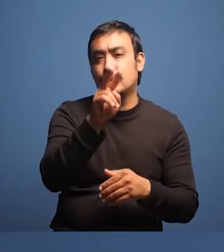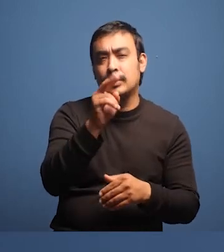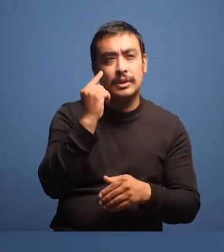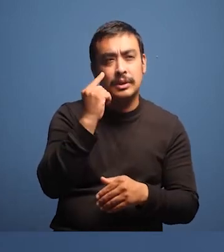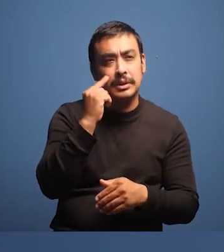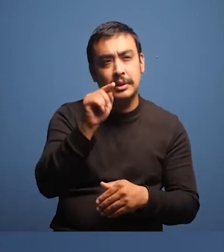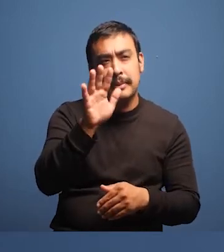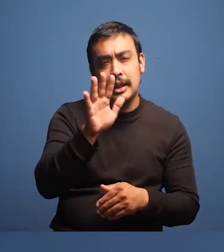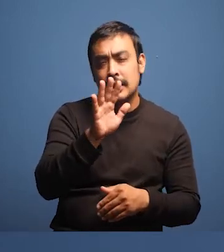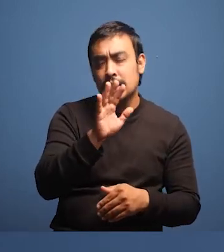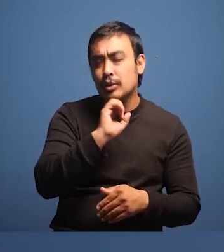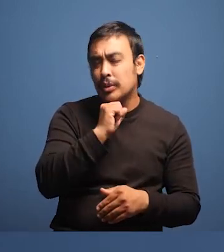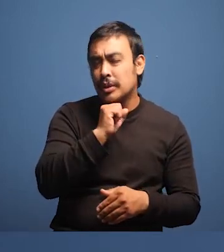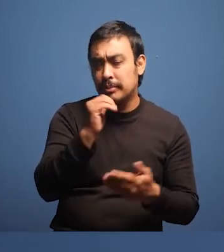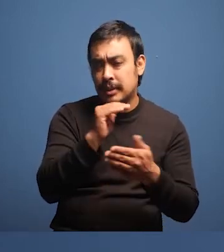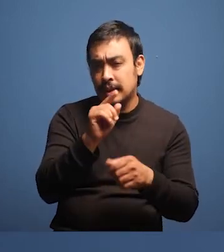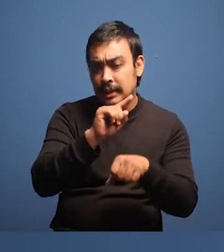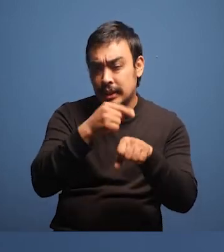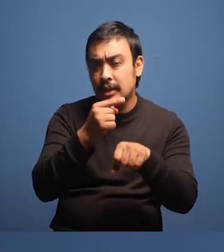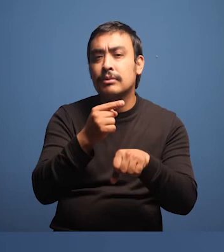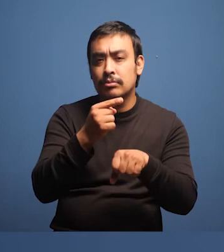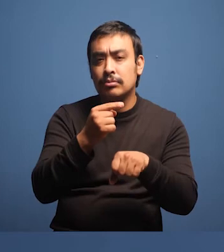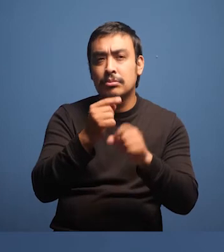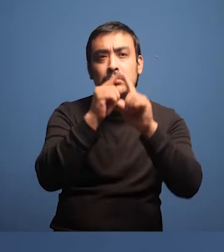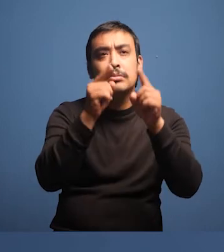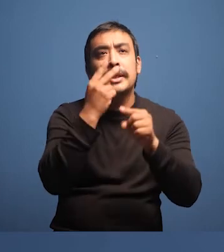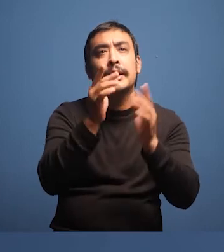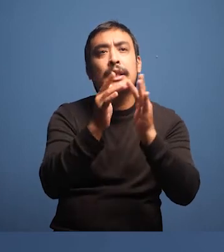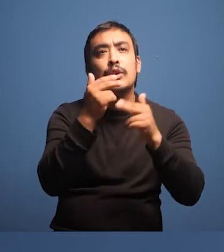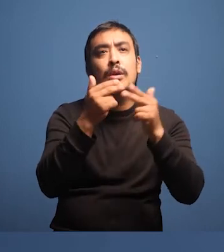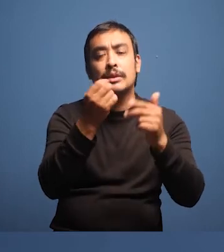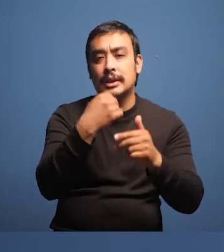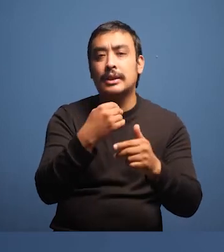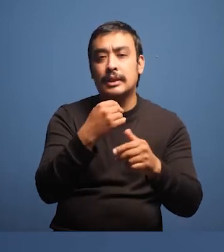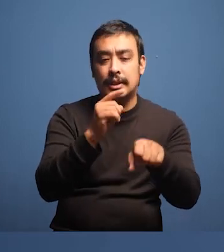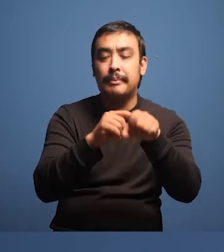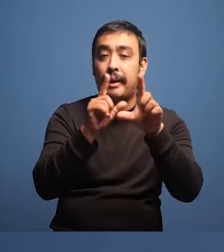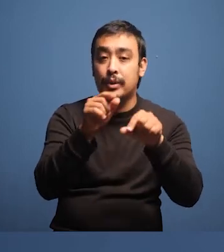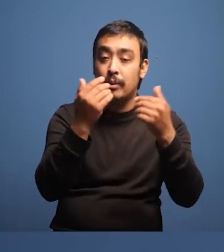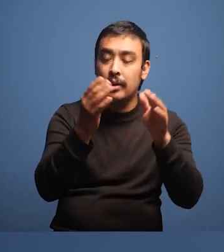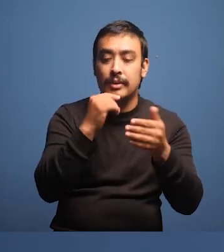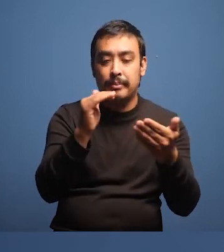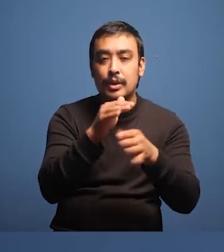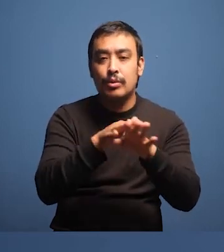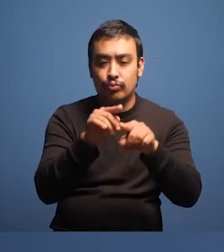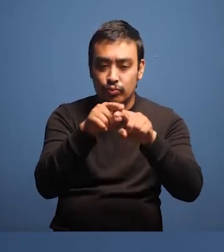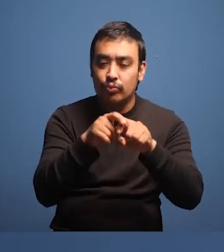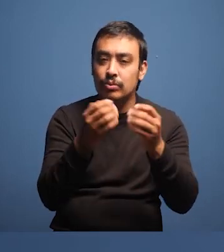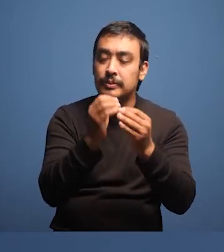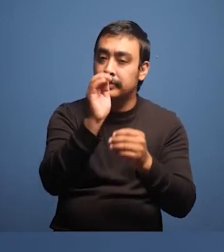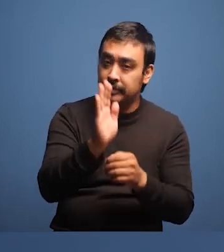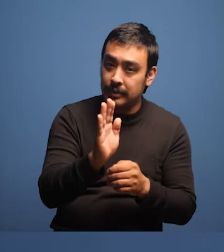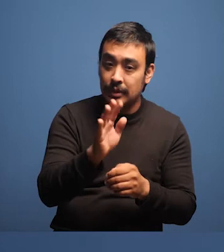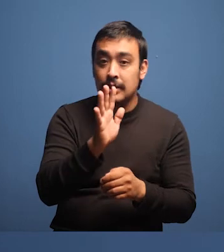बच्चा हुनुहुन्छ भने उहाँलाई चाहिँ दिनको 1 घन्टा मात्र चाहिँ स्क्रिन टाइम दिनुपर्छ, त्योभन्दा बढी होइन कि। त्यो गर्न सक्यो भने चाहिँ बच्चाहरूलाई चाहिँ कन्ट्रोलमा ल्याउँदै जान्छ। अब